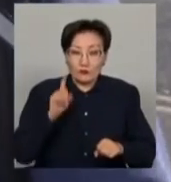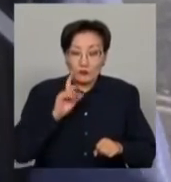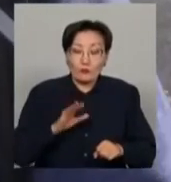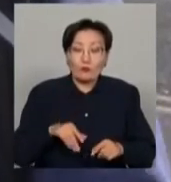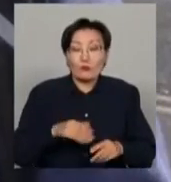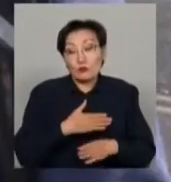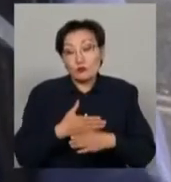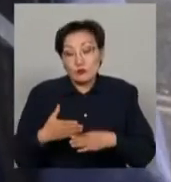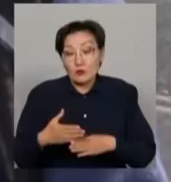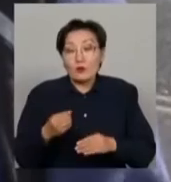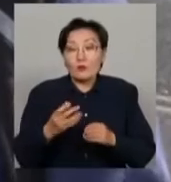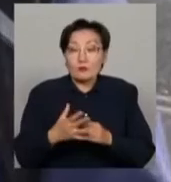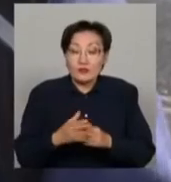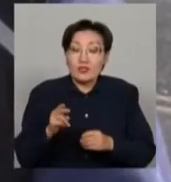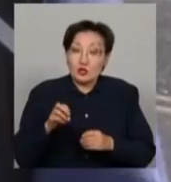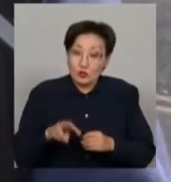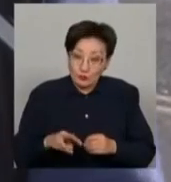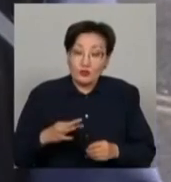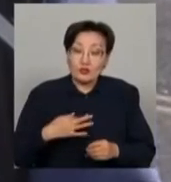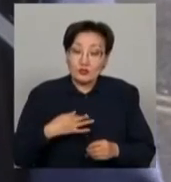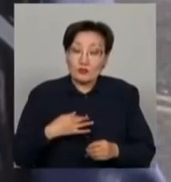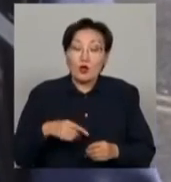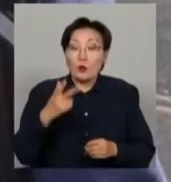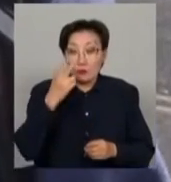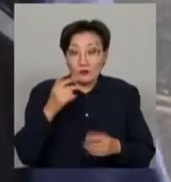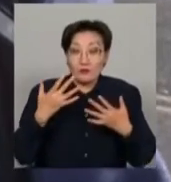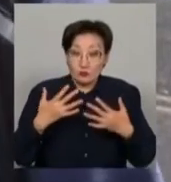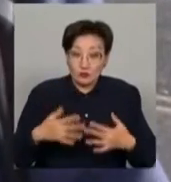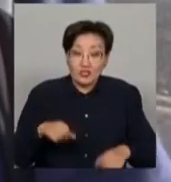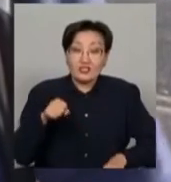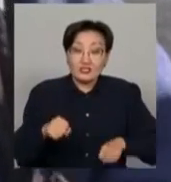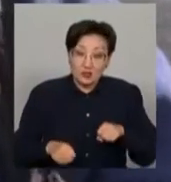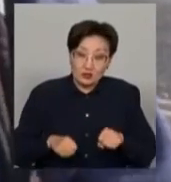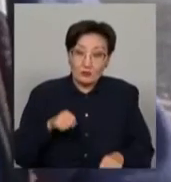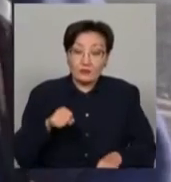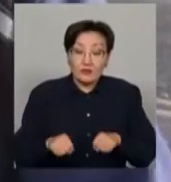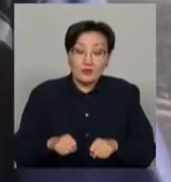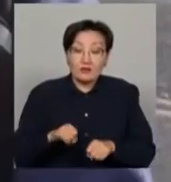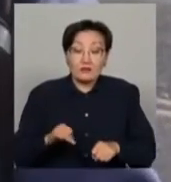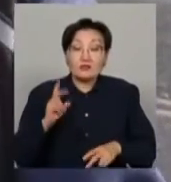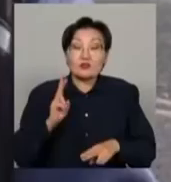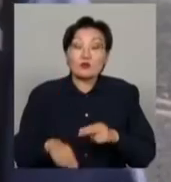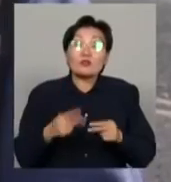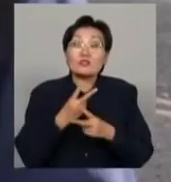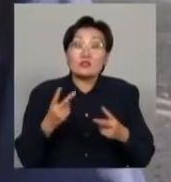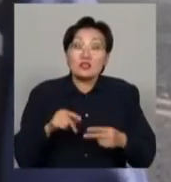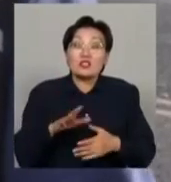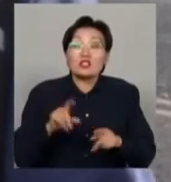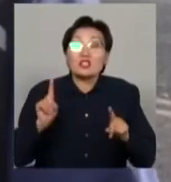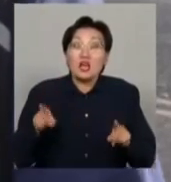ходе 15 километров я привык уже. И в конце я заметил, что я